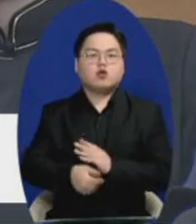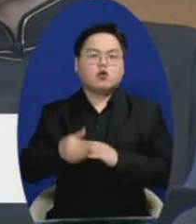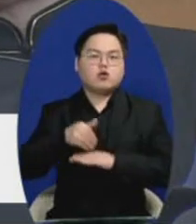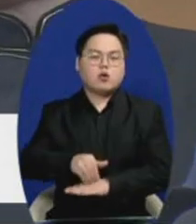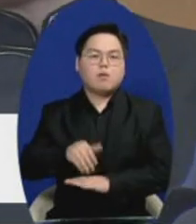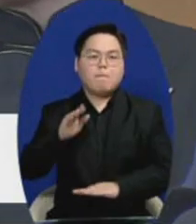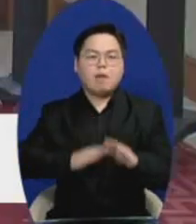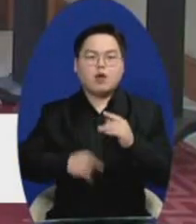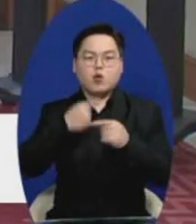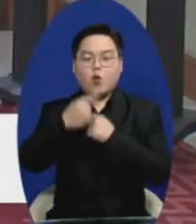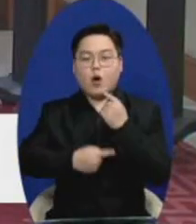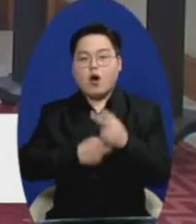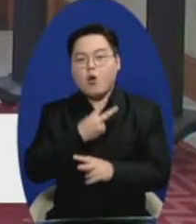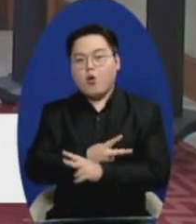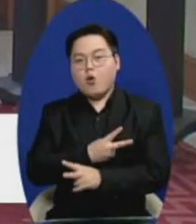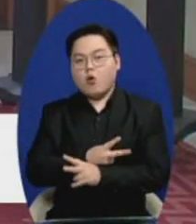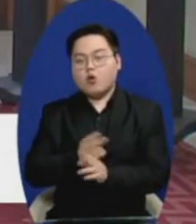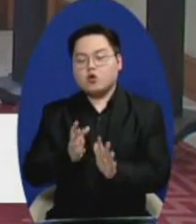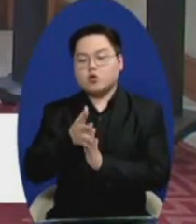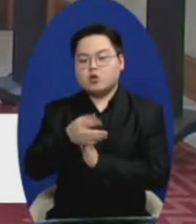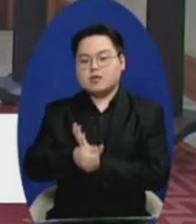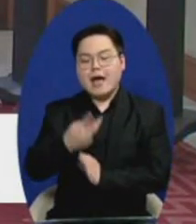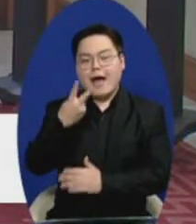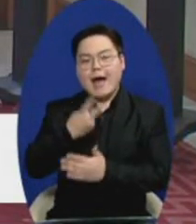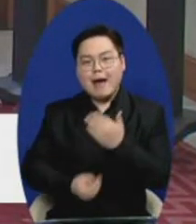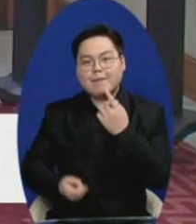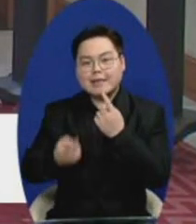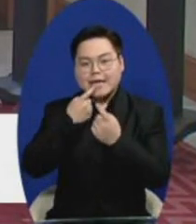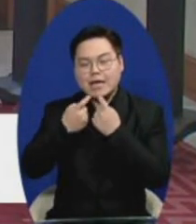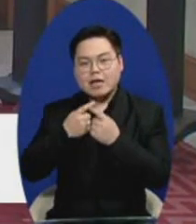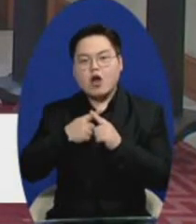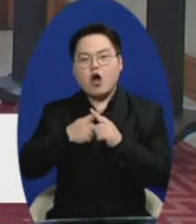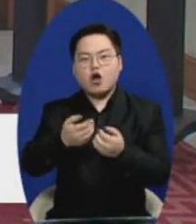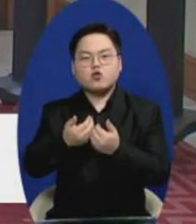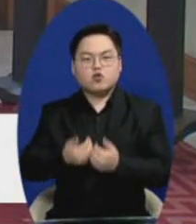тогтвортой байдлын тухай хуулиудыг төсөвтэй хамтдан нэлэлцгийгч хориглох саналыг гаргаад байна.